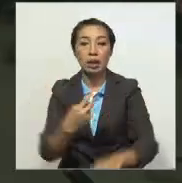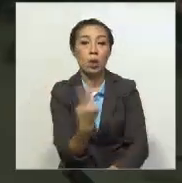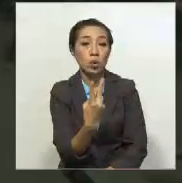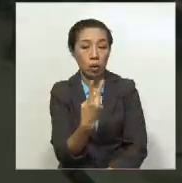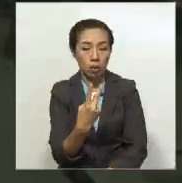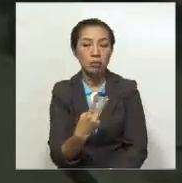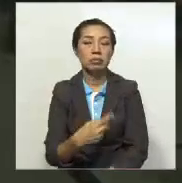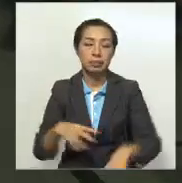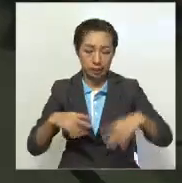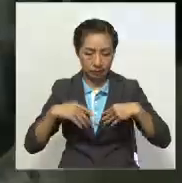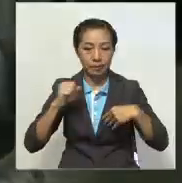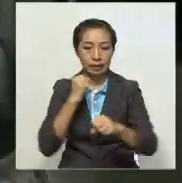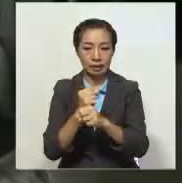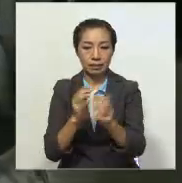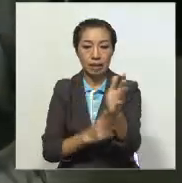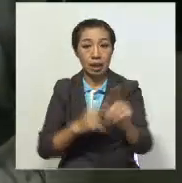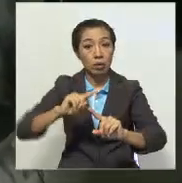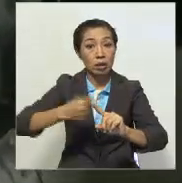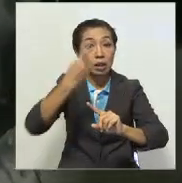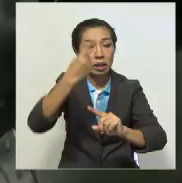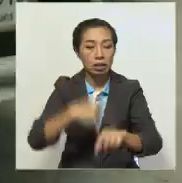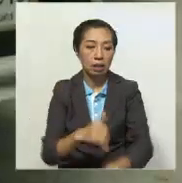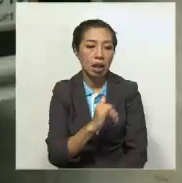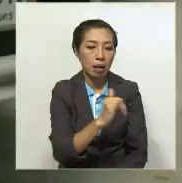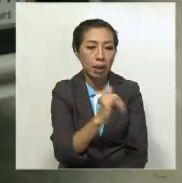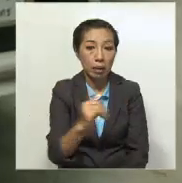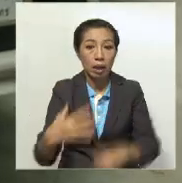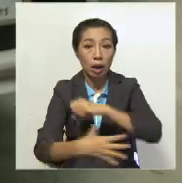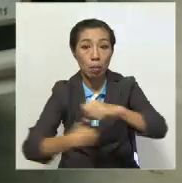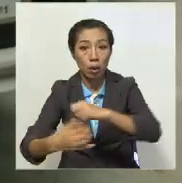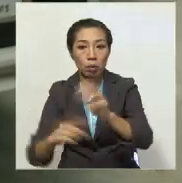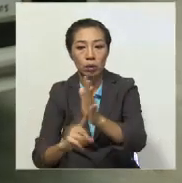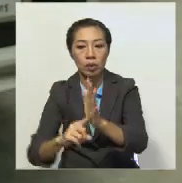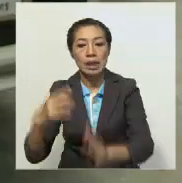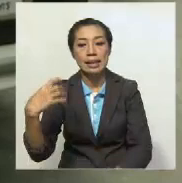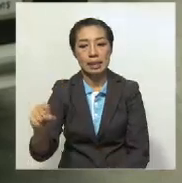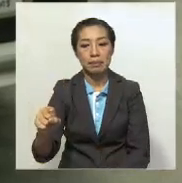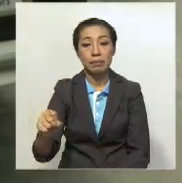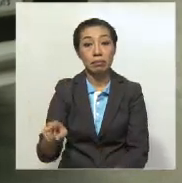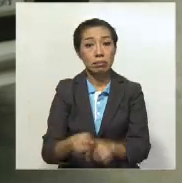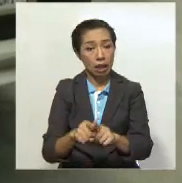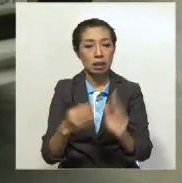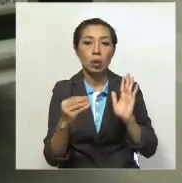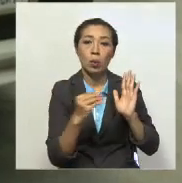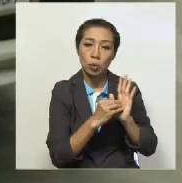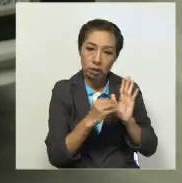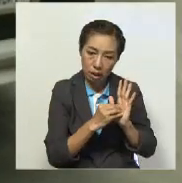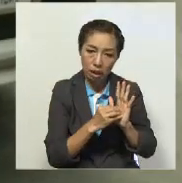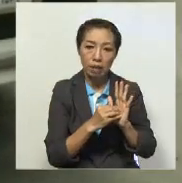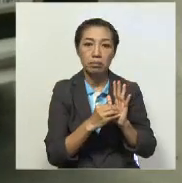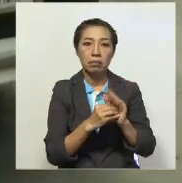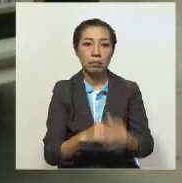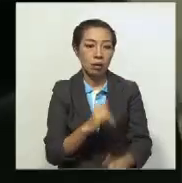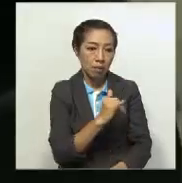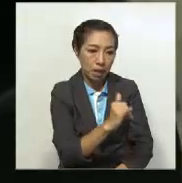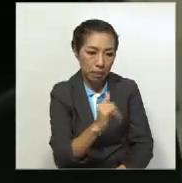ก่อเหตุมานานแล้วนะครับเฉลี่ยเนี่ยตกเดือนละประมาณ10ครั้ง โอ้โห โอ้โหถามพื้นที่นะครับไม่ว่าจะเป็นกรุงเทพมหานคร